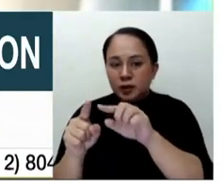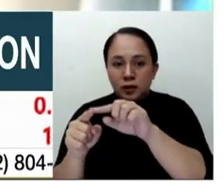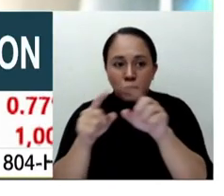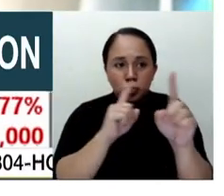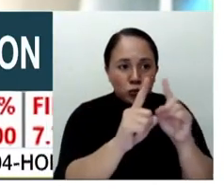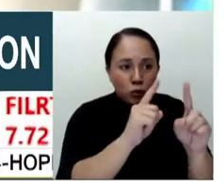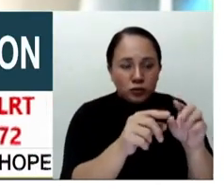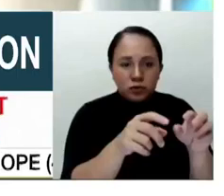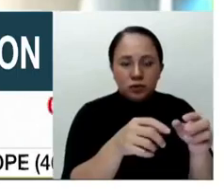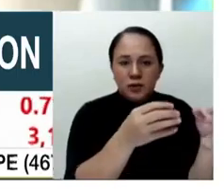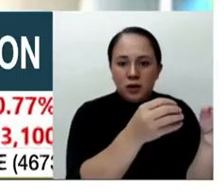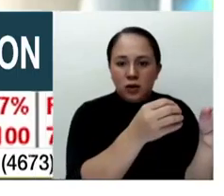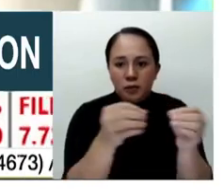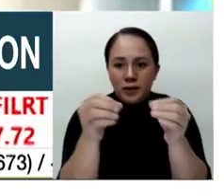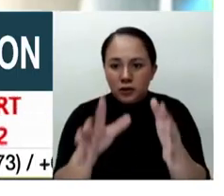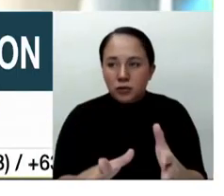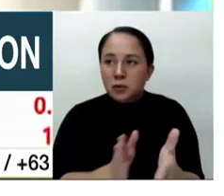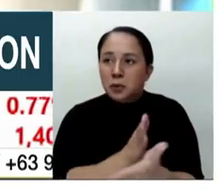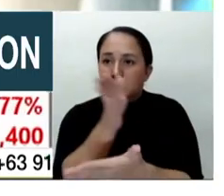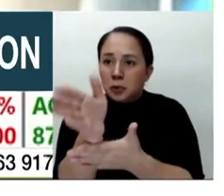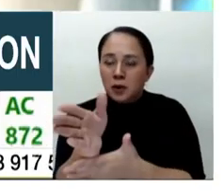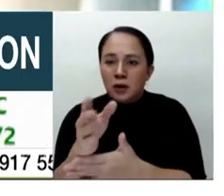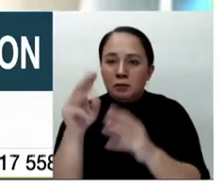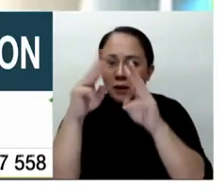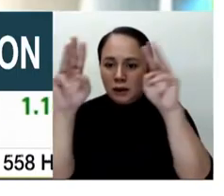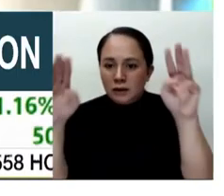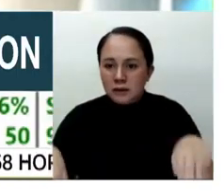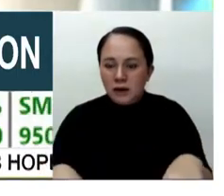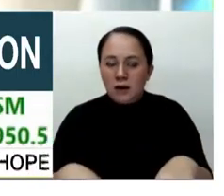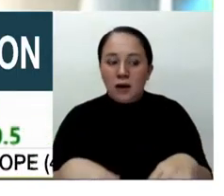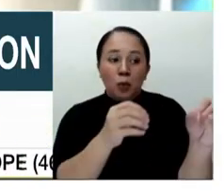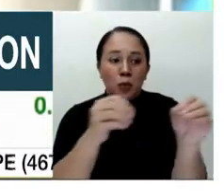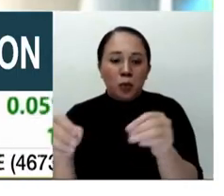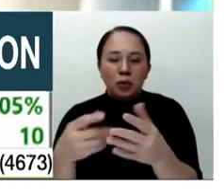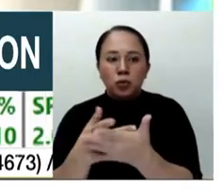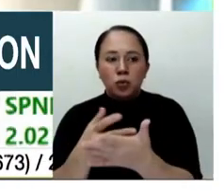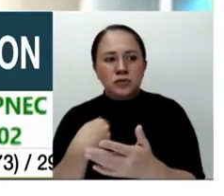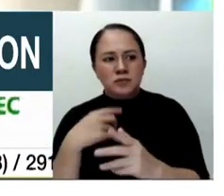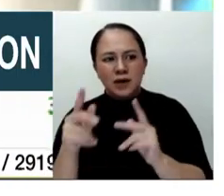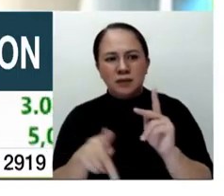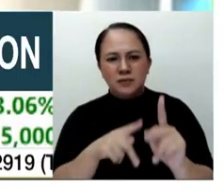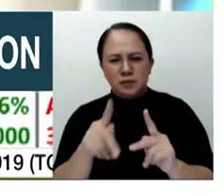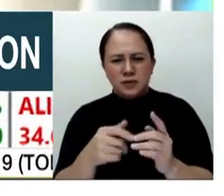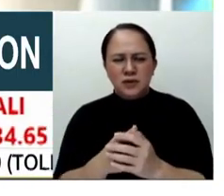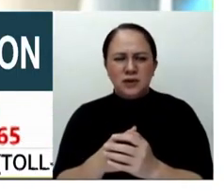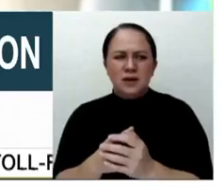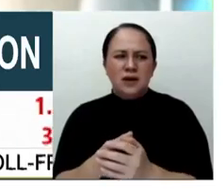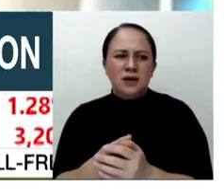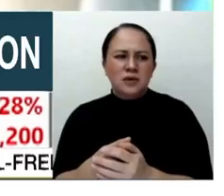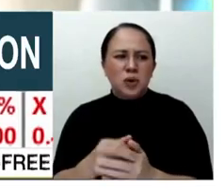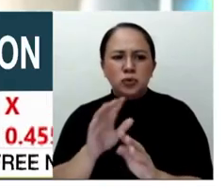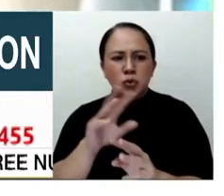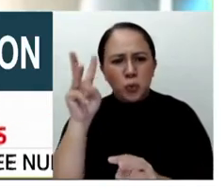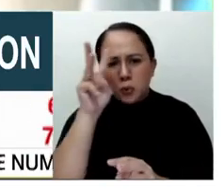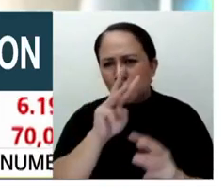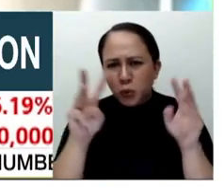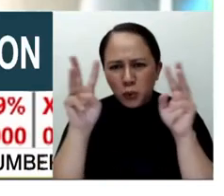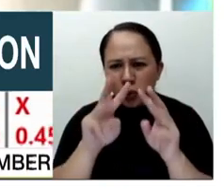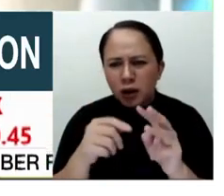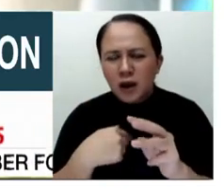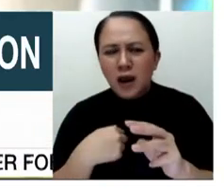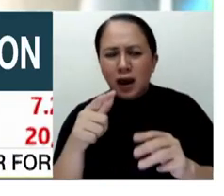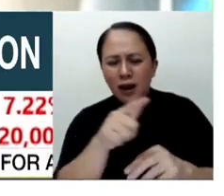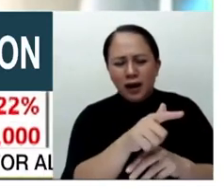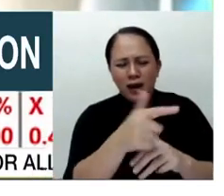Oy, clear tayo sa Malacanang. Yung operators, kakausapin yung mga kabo. Huwag kayo mag-alala, clear tayo sa Malacanang. Yung kabo, pati yung